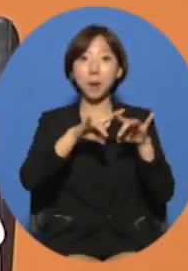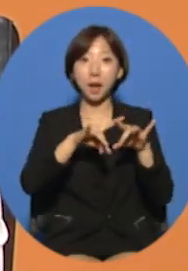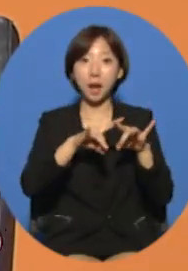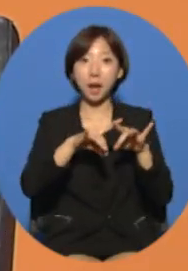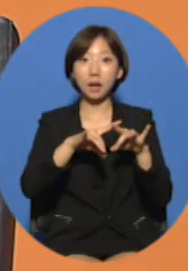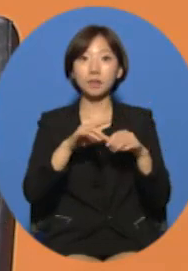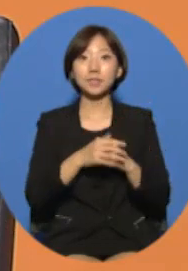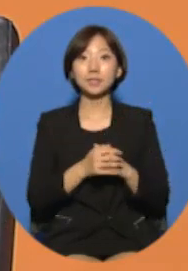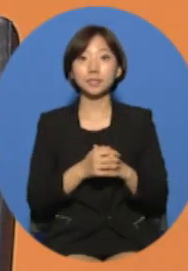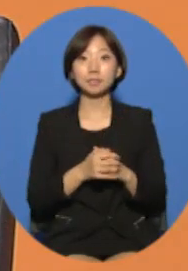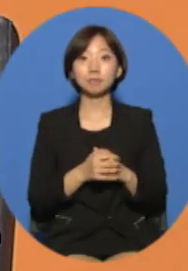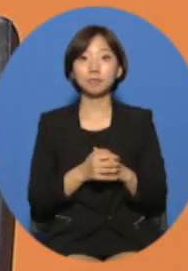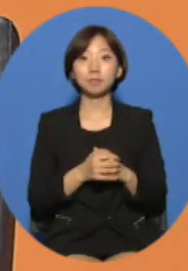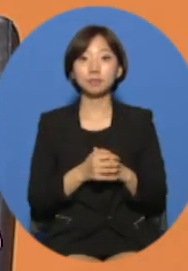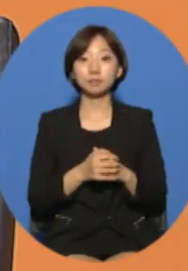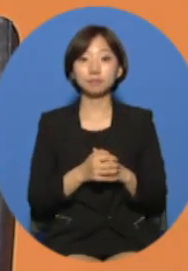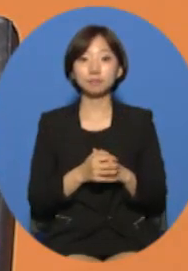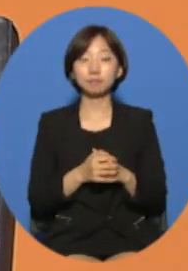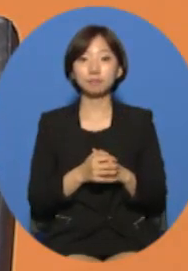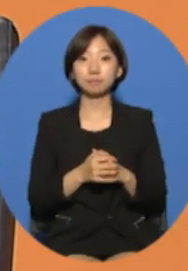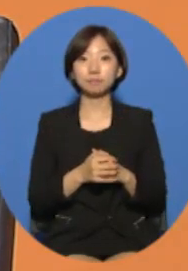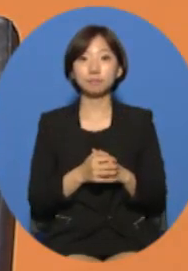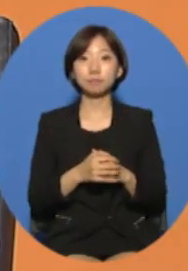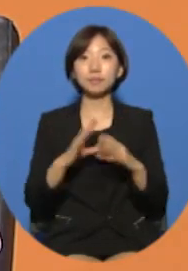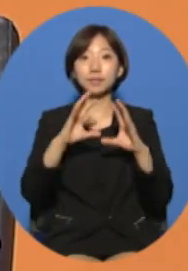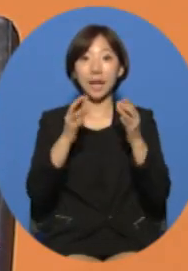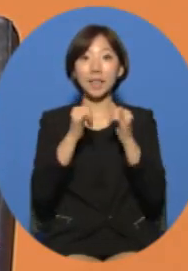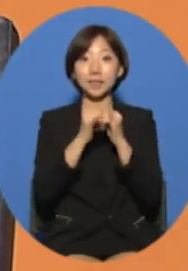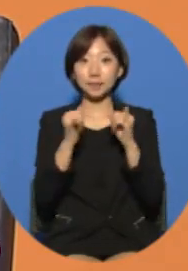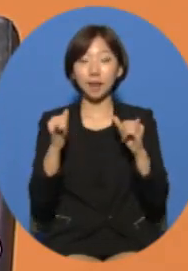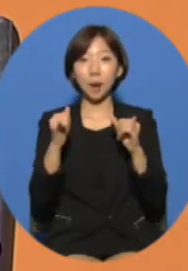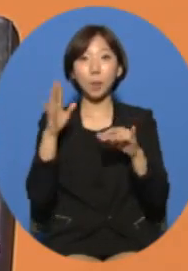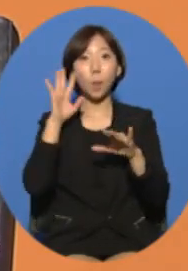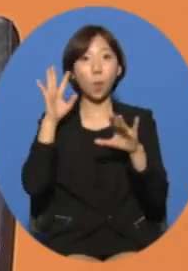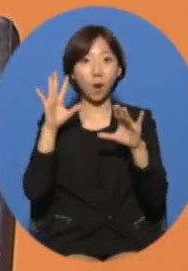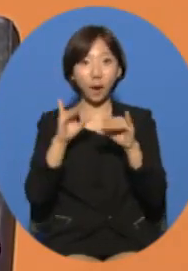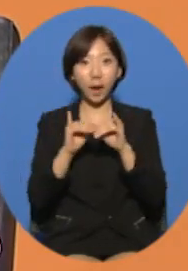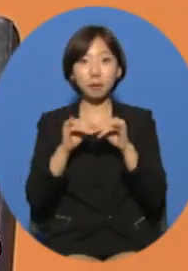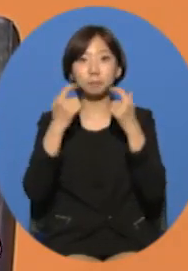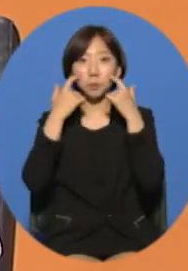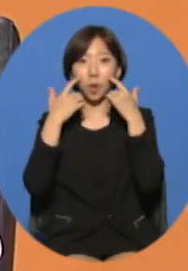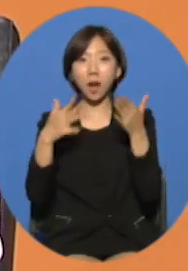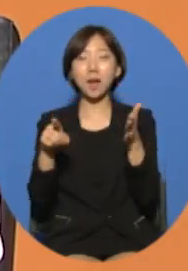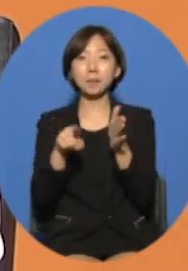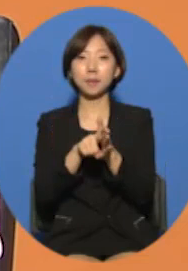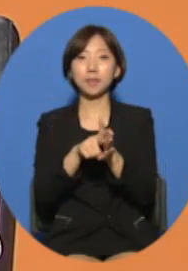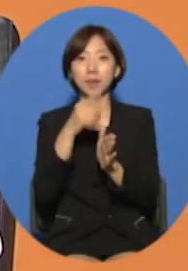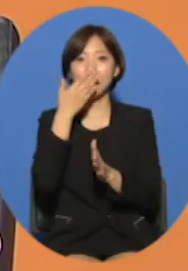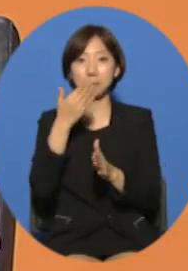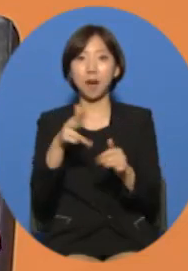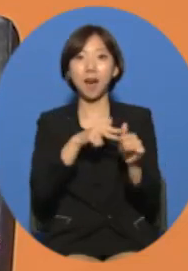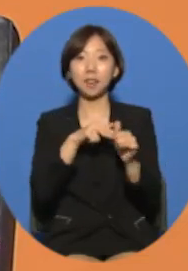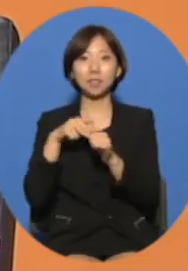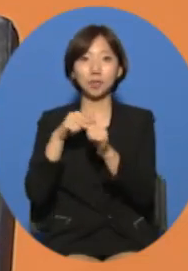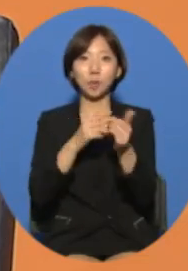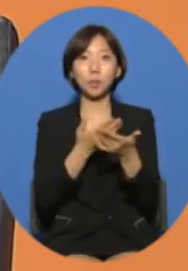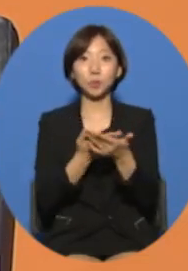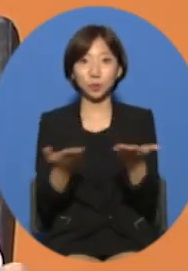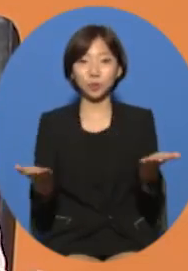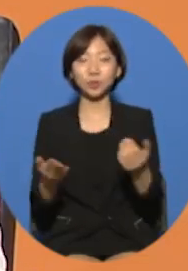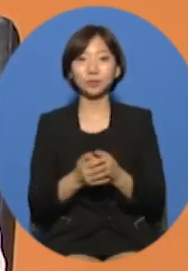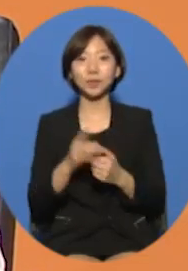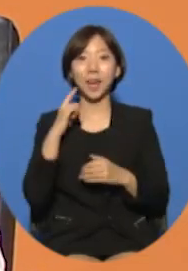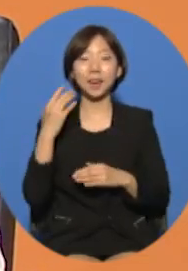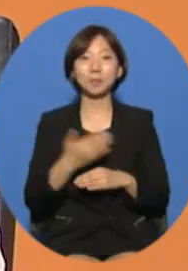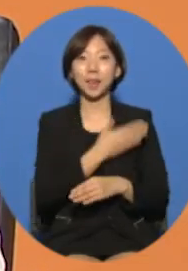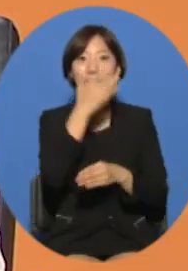ETV를 기억해 주시기 바랍니다. 국민이 공감하고 정확하고 또 신뢰할 수 있는 선거 정보를 저희가 제공을 해드릴 텐데요.